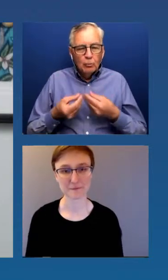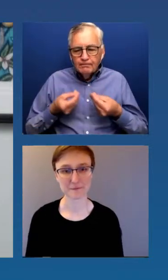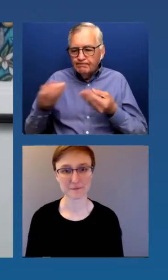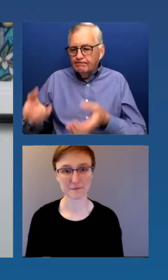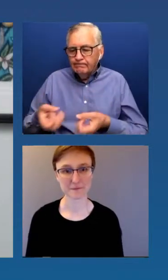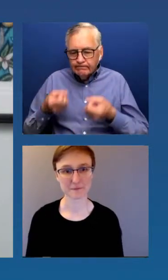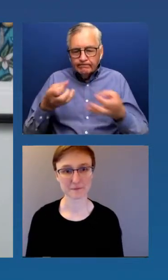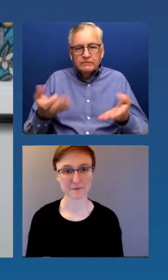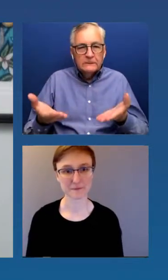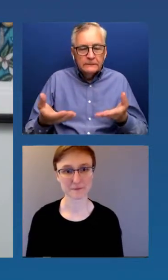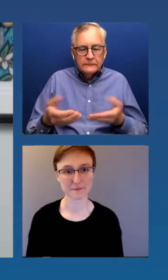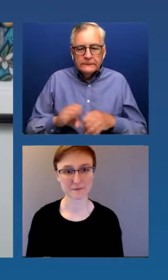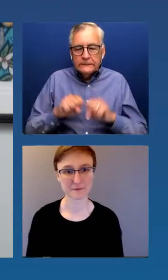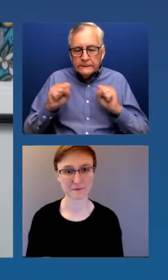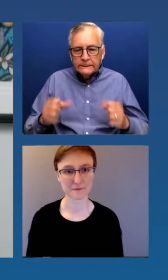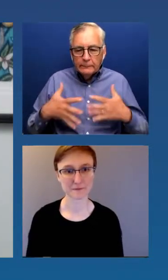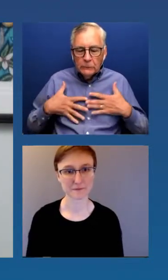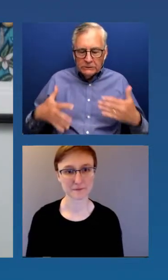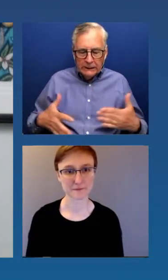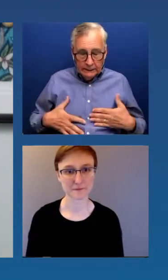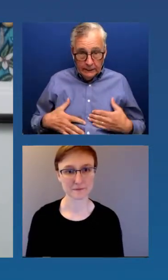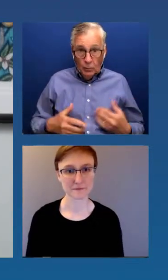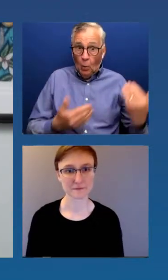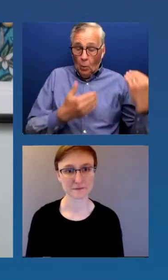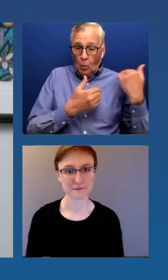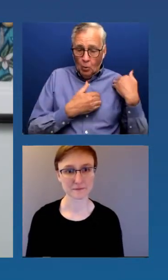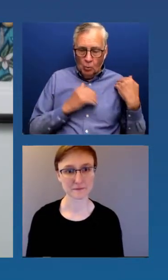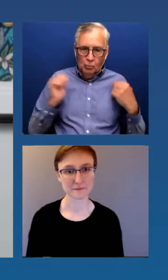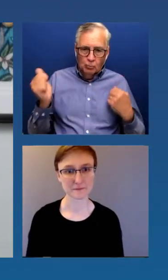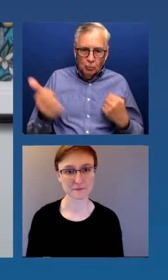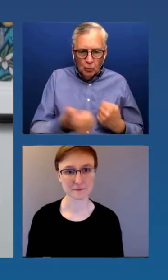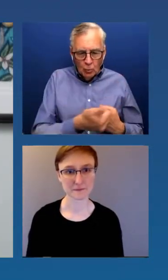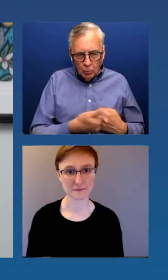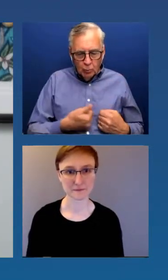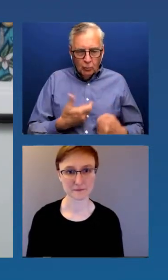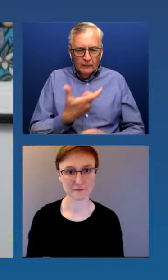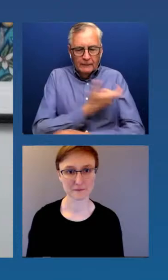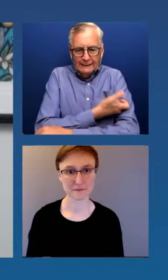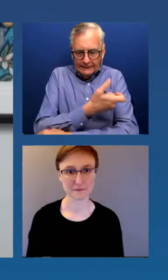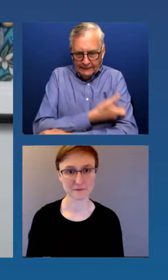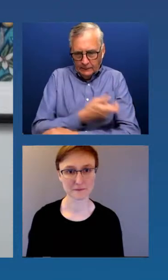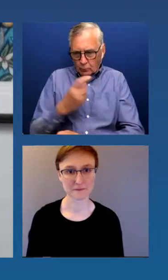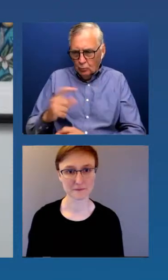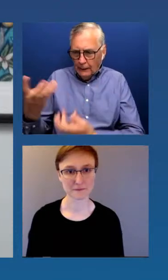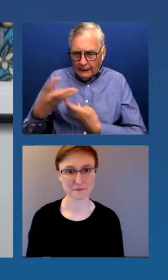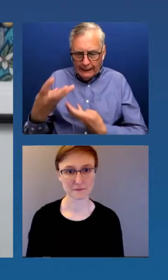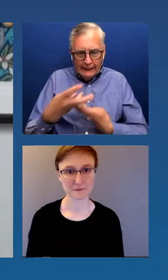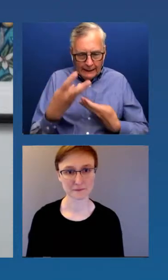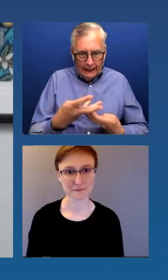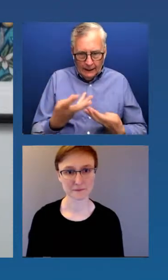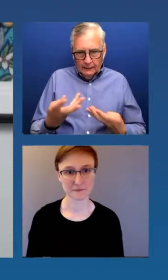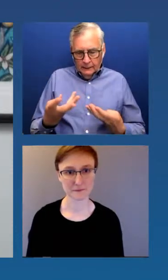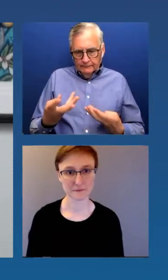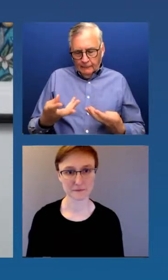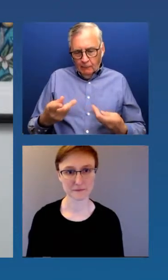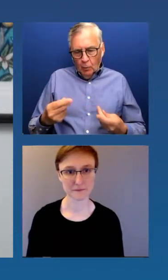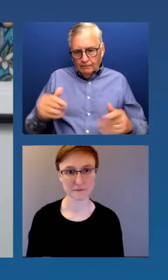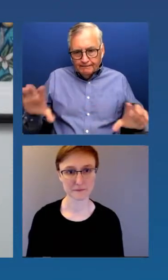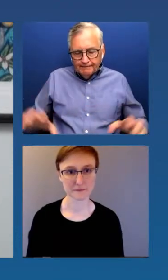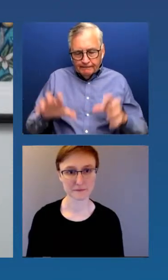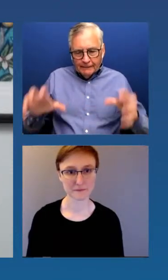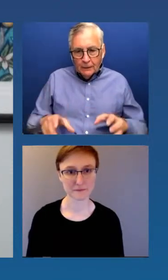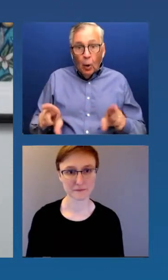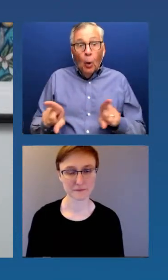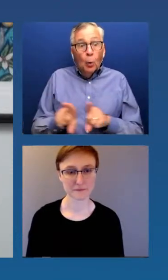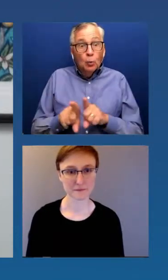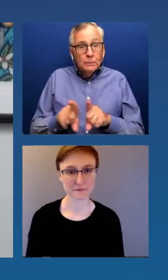rôle à jouer dans la promotion de la vaccination auprès de leurs patients et de leurs clients de façon proactive et au